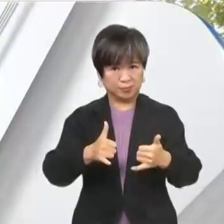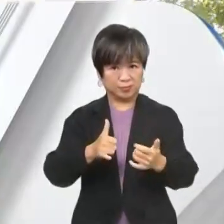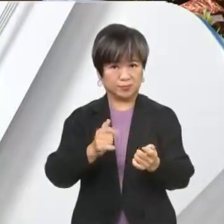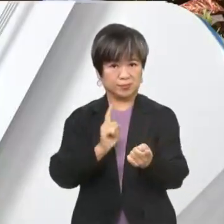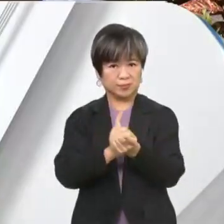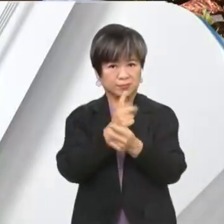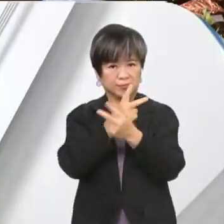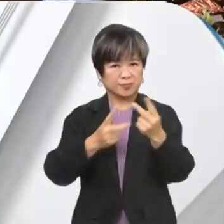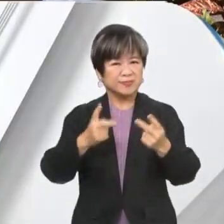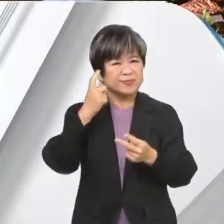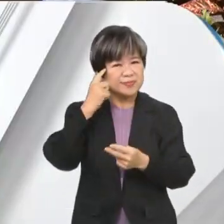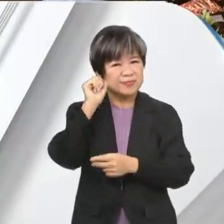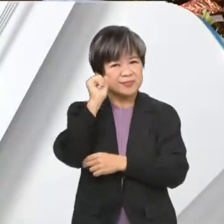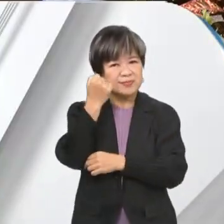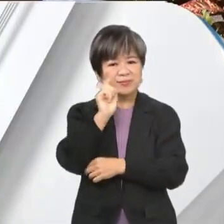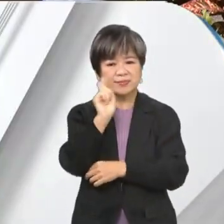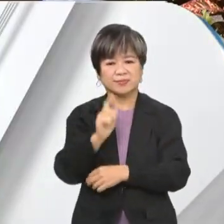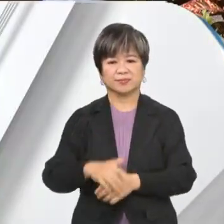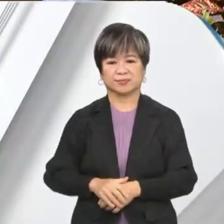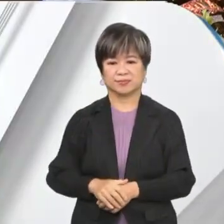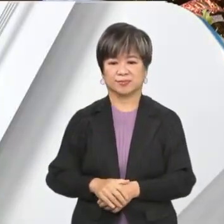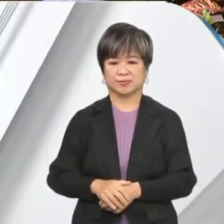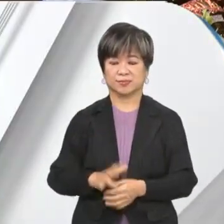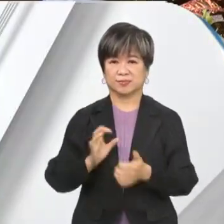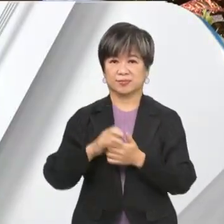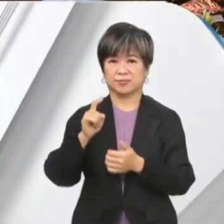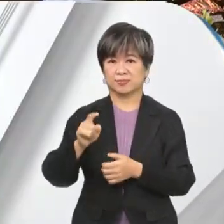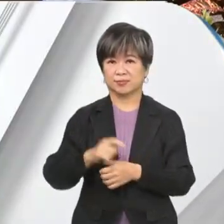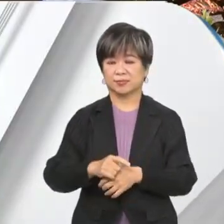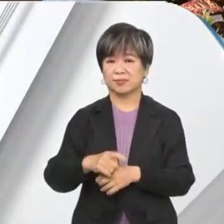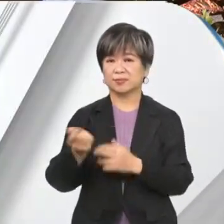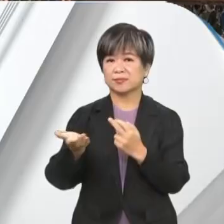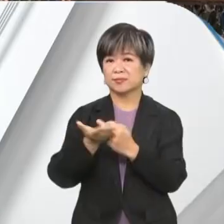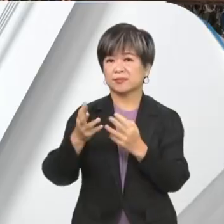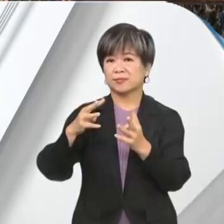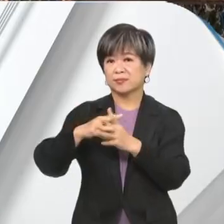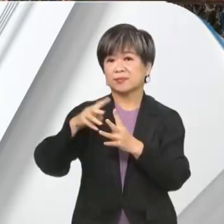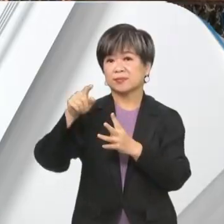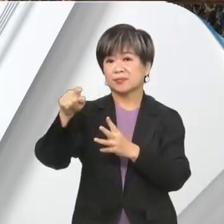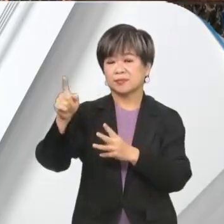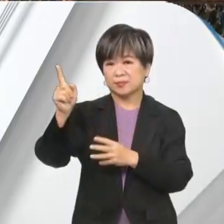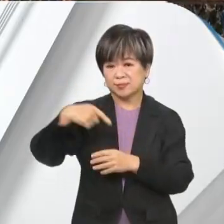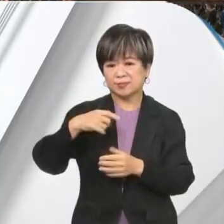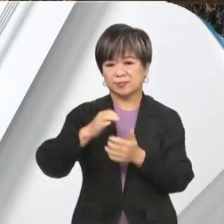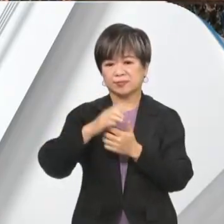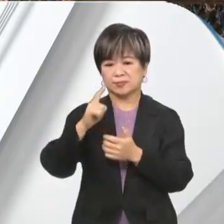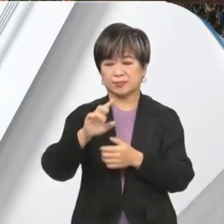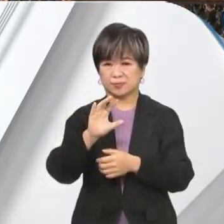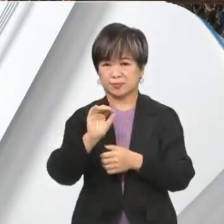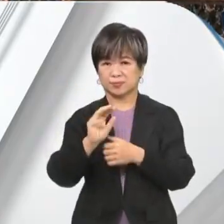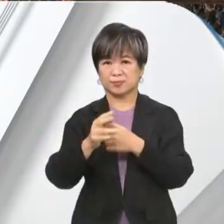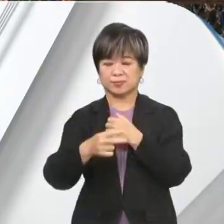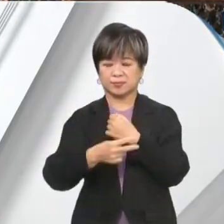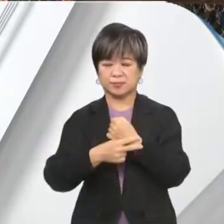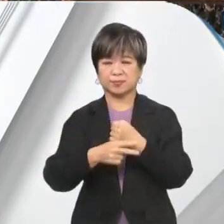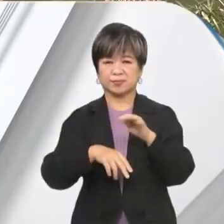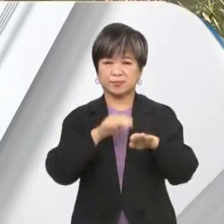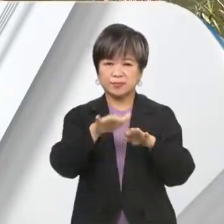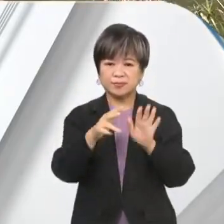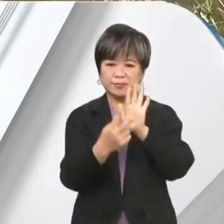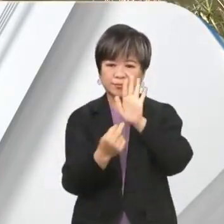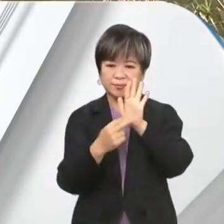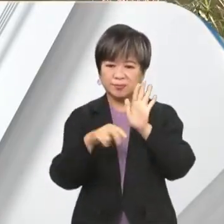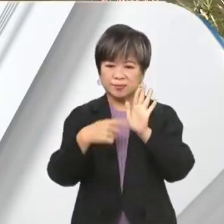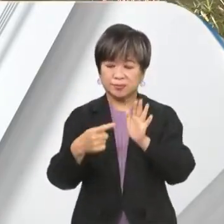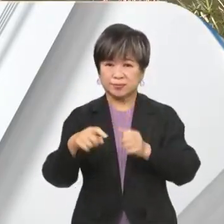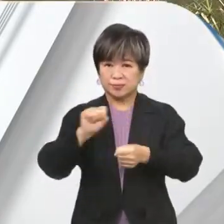义。 闽风古土老自主牛奶做用于葡萄果后，推翻千里葡萄港，撒下来为继续加深